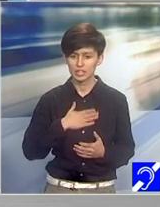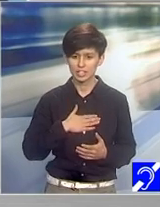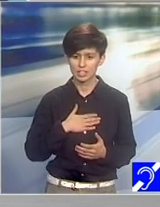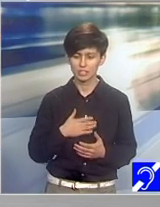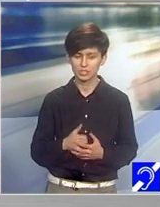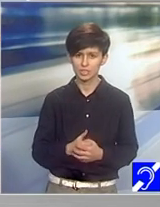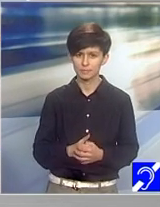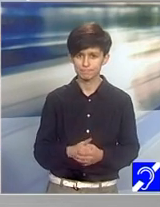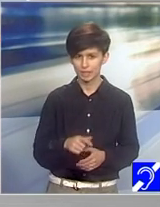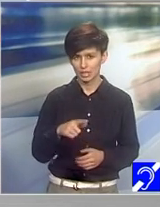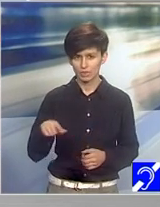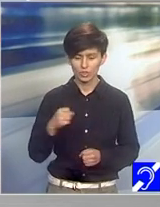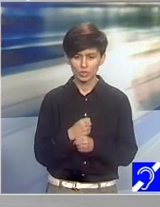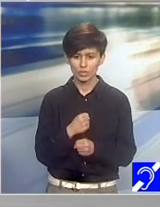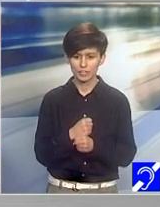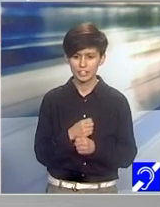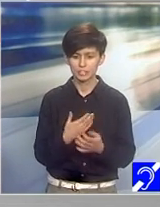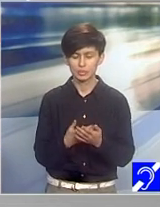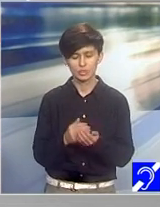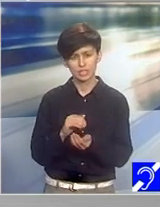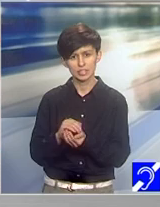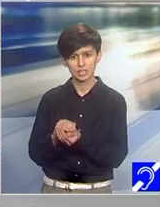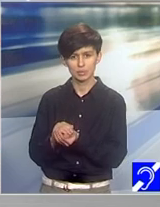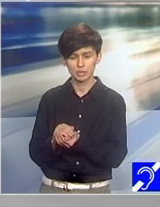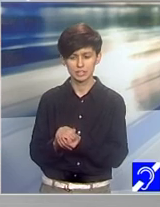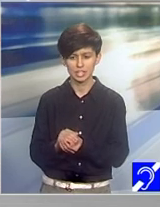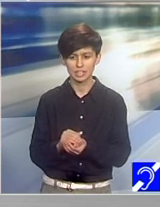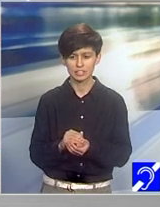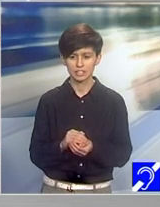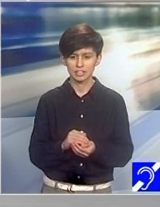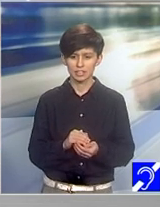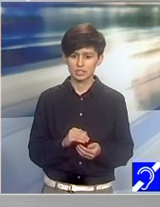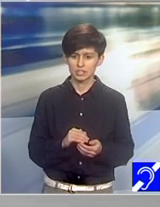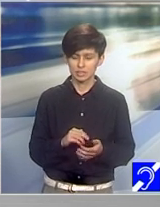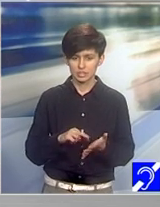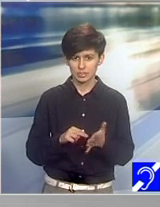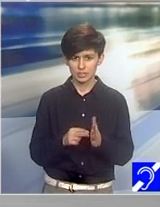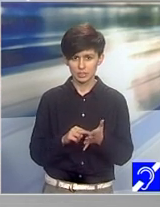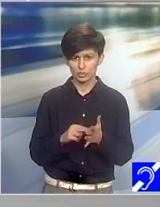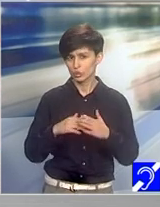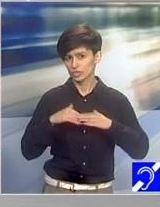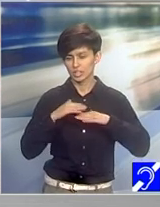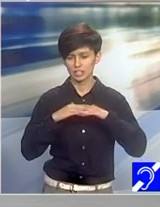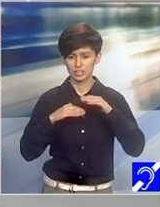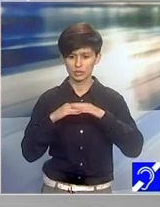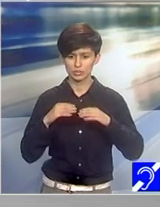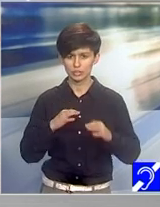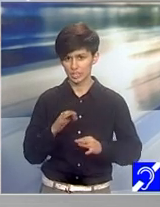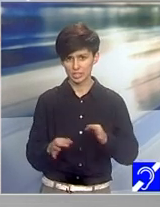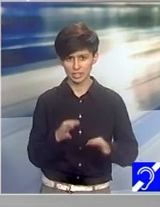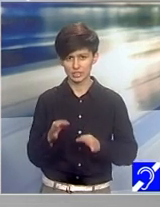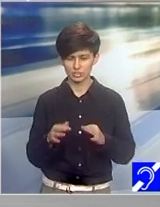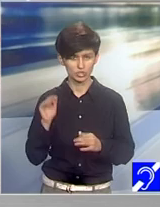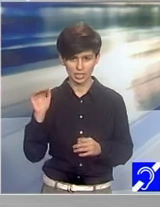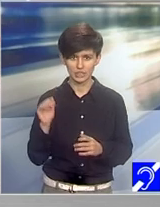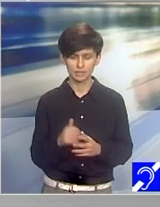umăr, o faceți numai și numai ca să păstrați, să conservați tehnologia de construire, una tradițională, nu? Asta